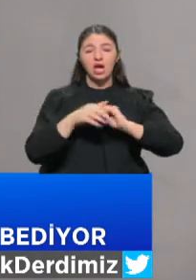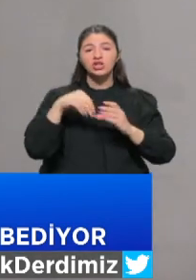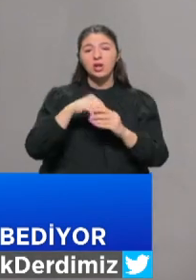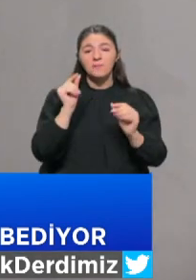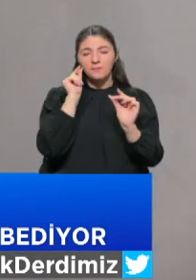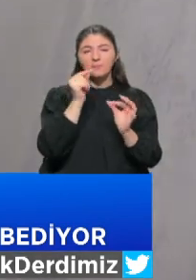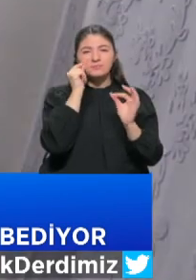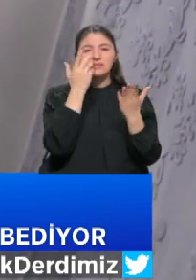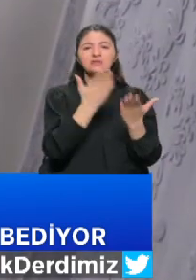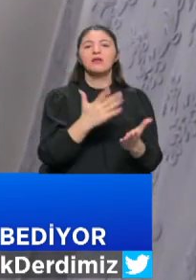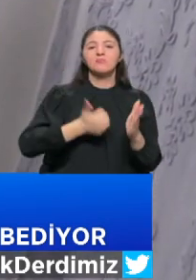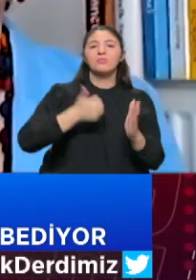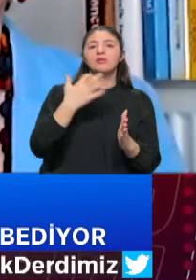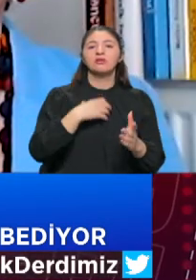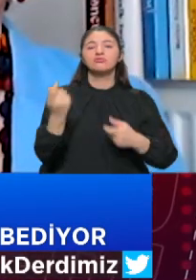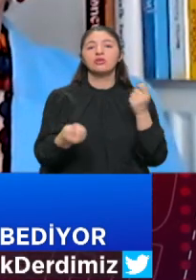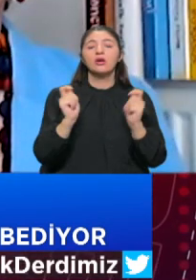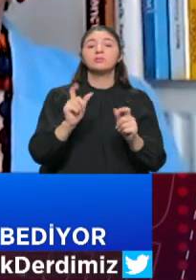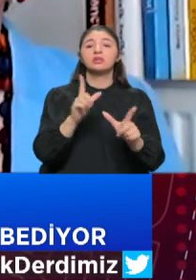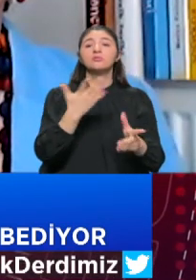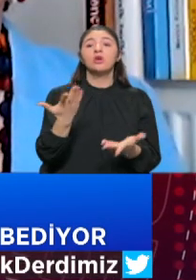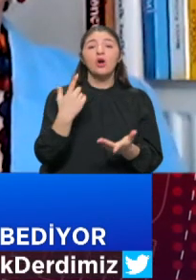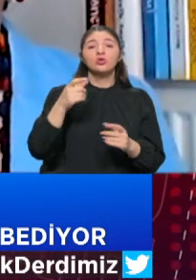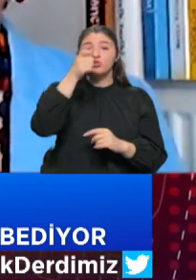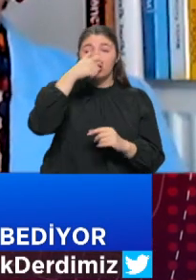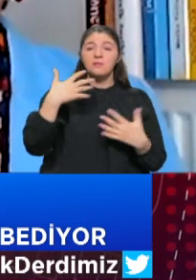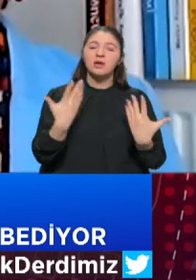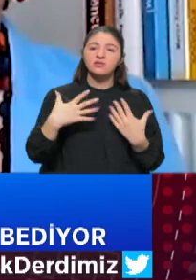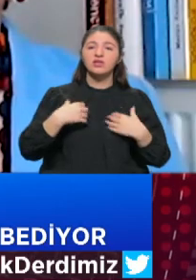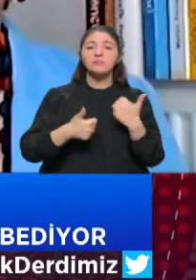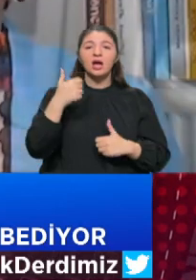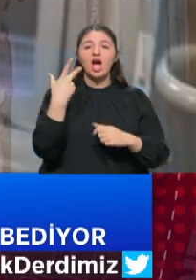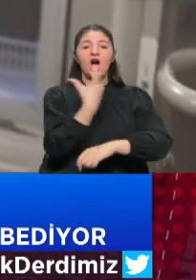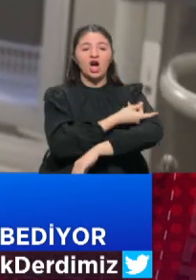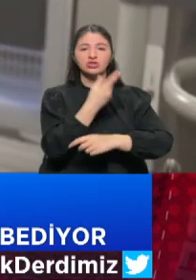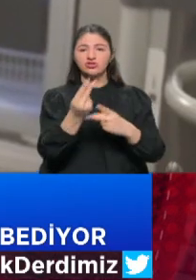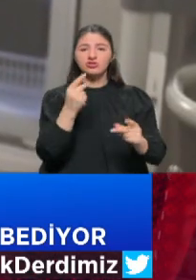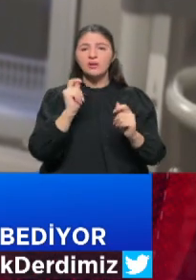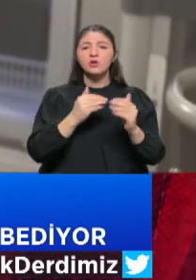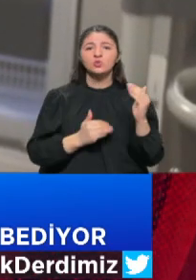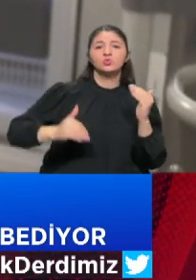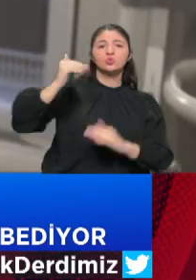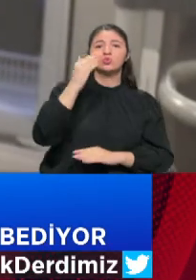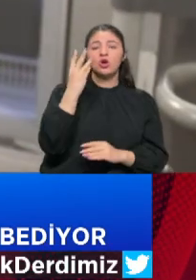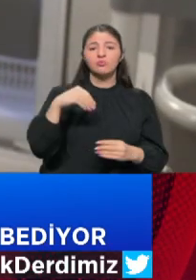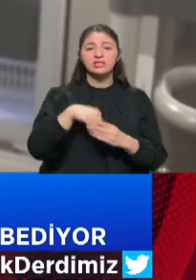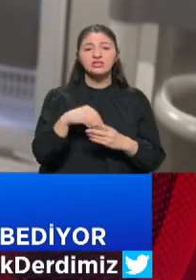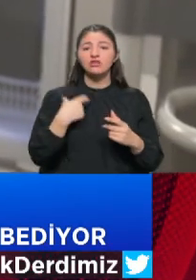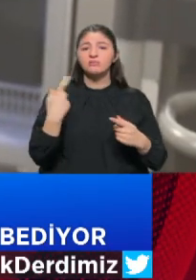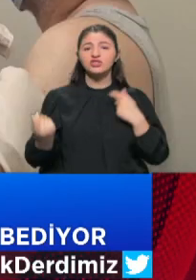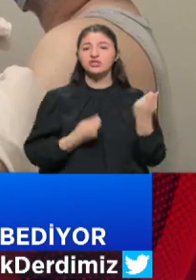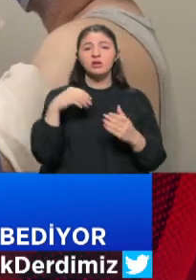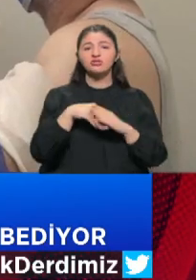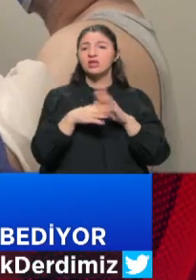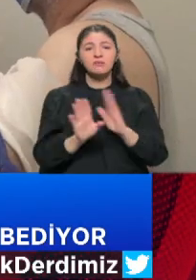için bizzat Bakanlığı'nın devreye girmesi şart Türkiye'de Sağlık Bakanlığı aşılamanın yüksek üzerinde seyretmesi için özel bir